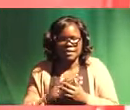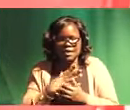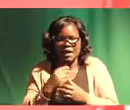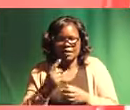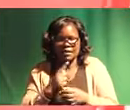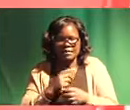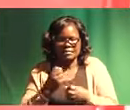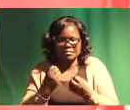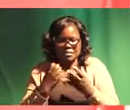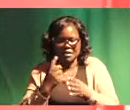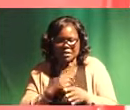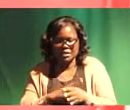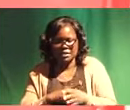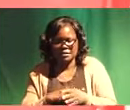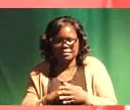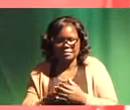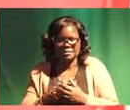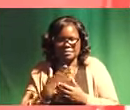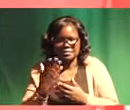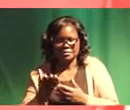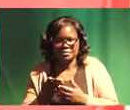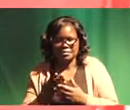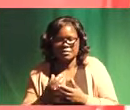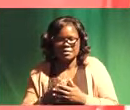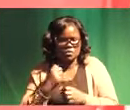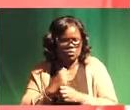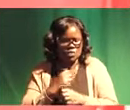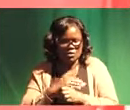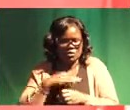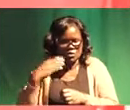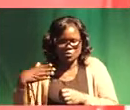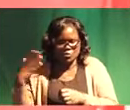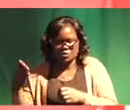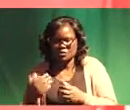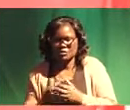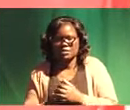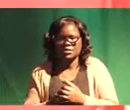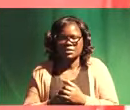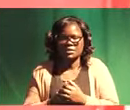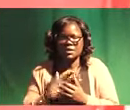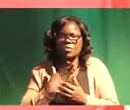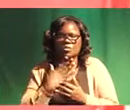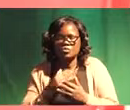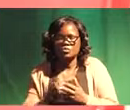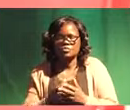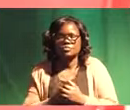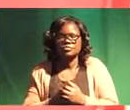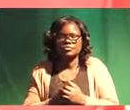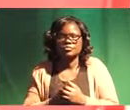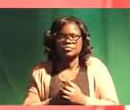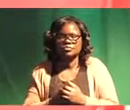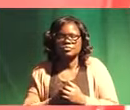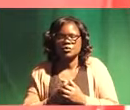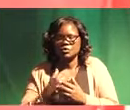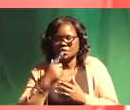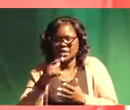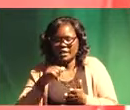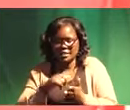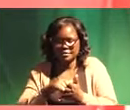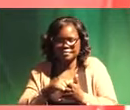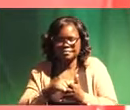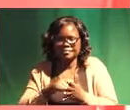wakati mwingi sana mimi uwa kwa kazi. Na nataka kusema ya